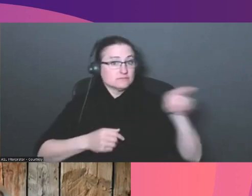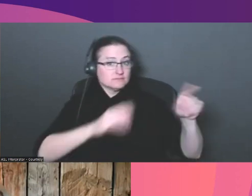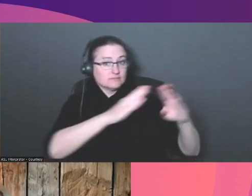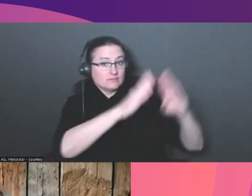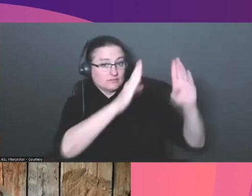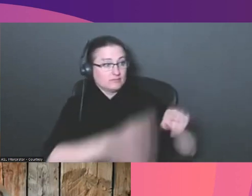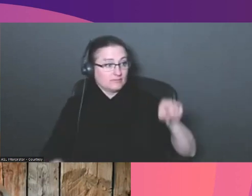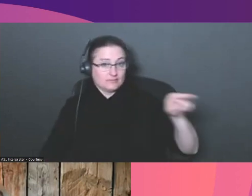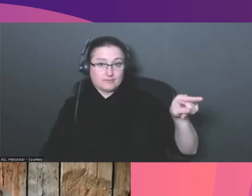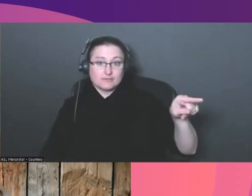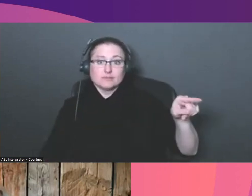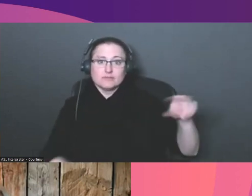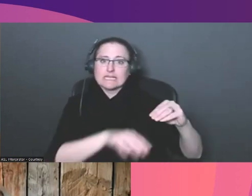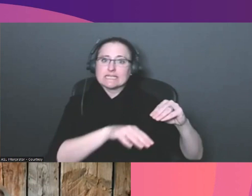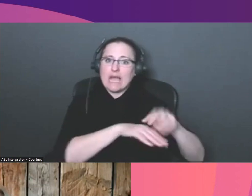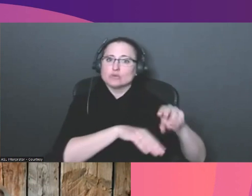qui